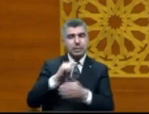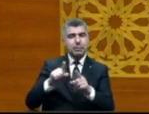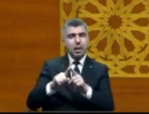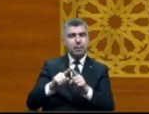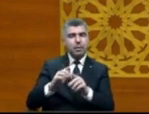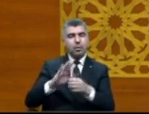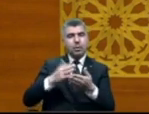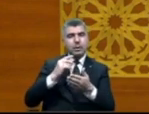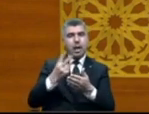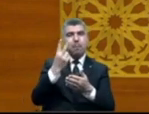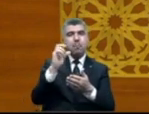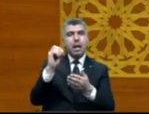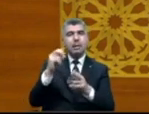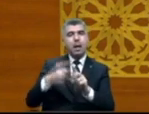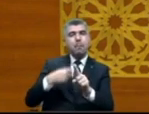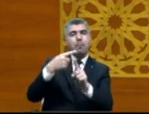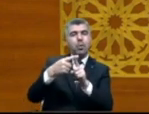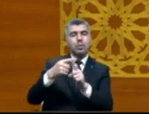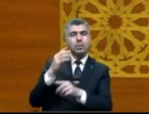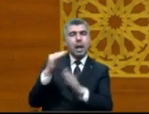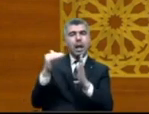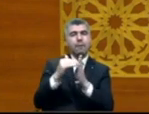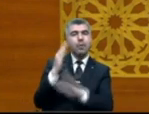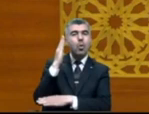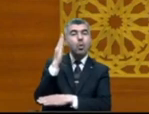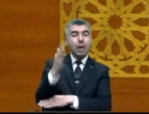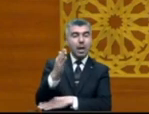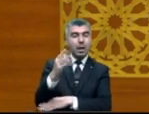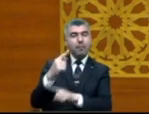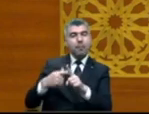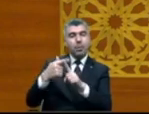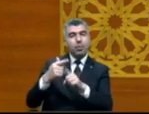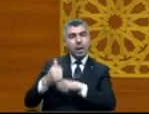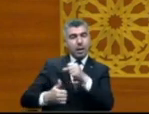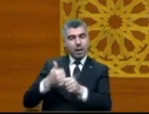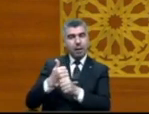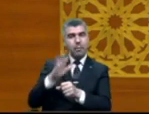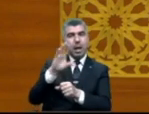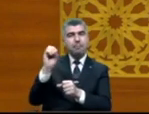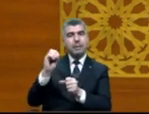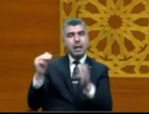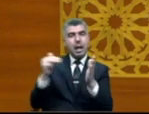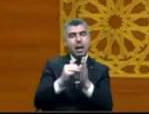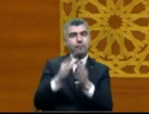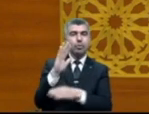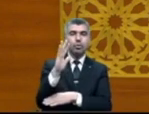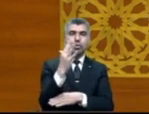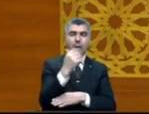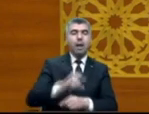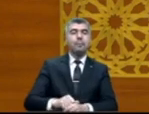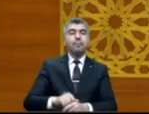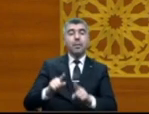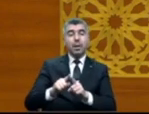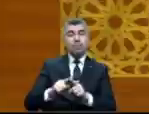الارتفاع ديال 200,000 هكتار إضافية بالنسبة للسنة الماضية، و 50,000 هكتار من الأشجار المثمرة. على